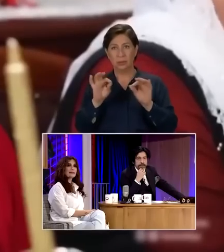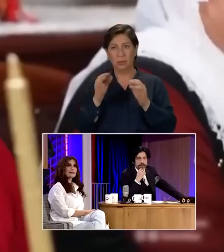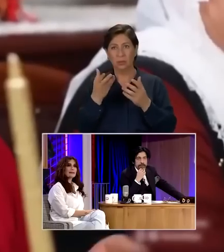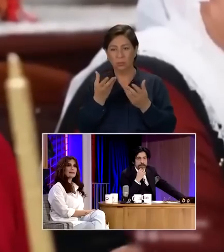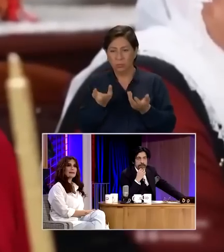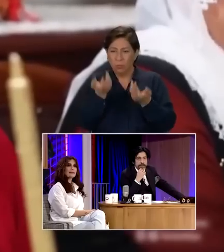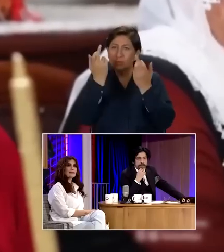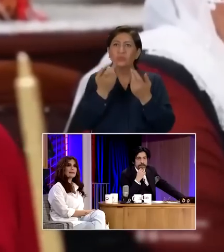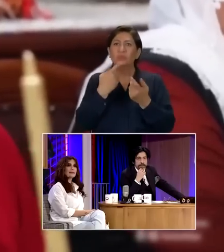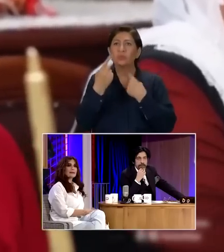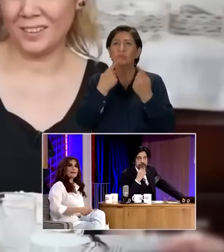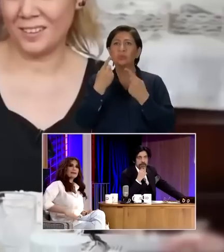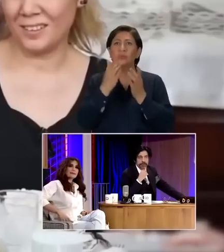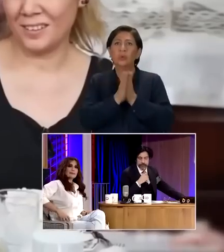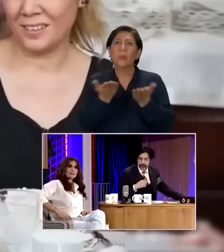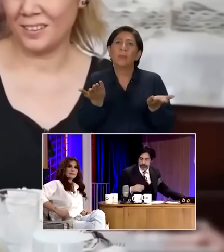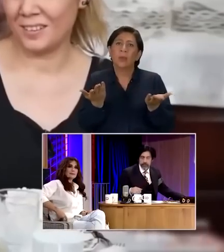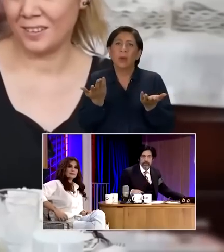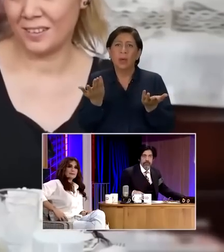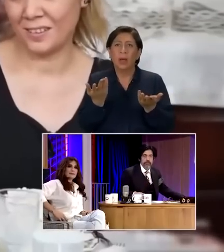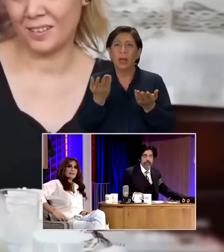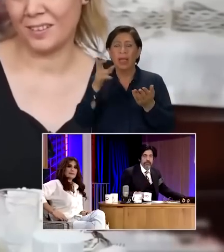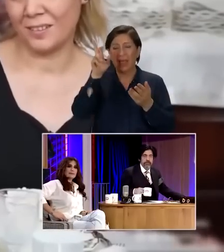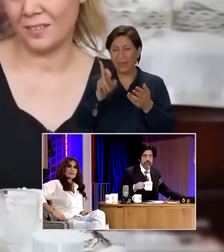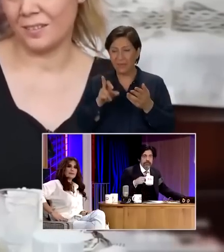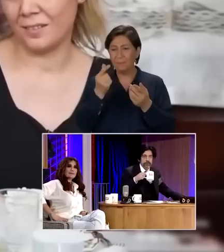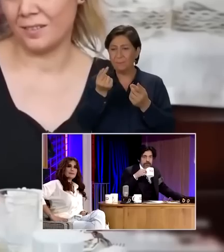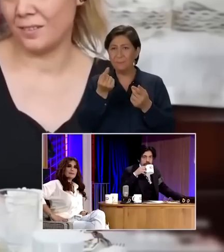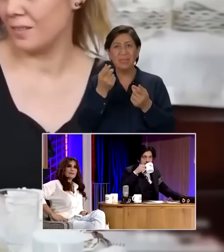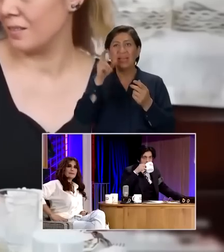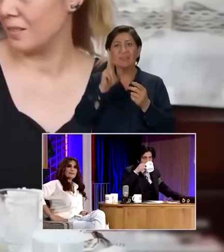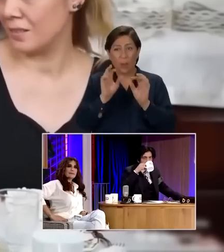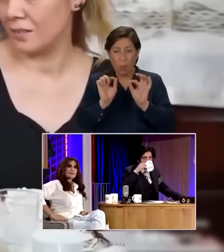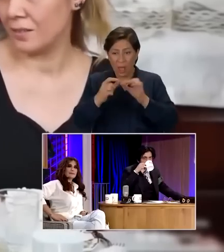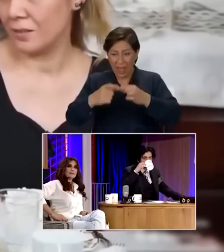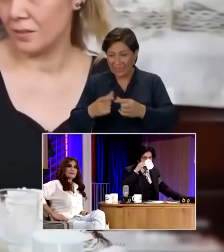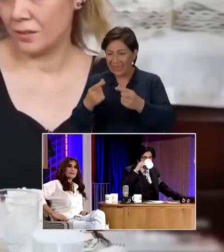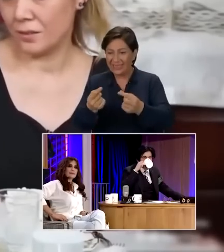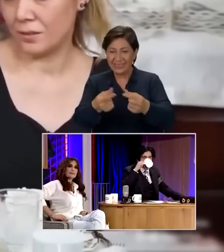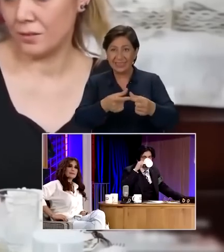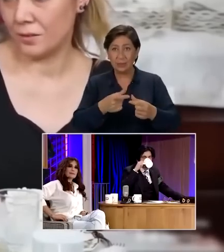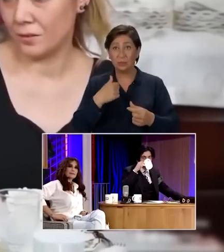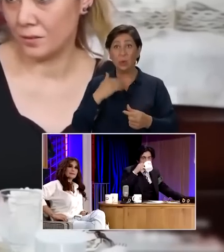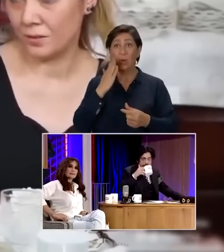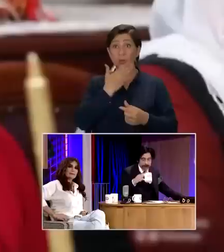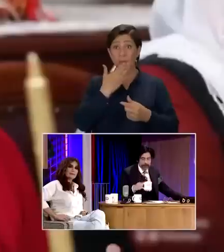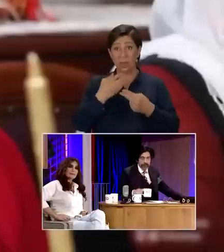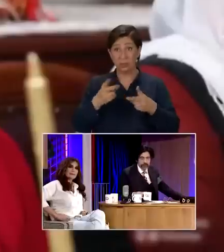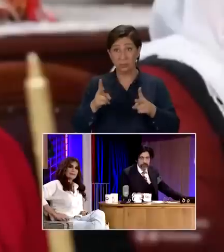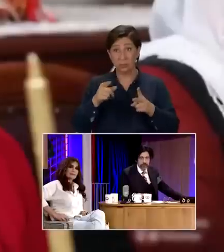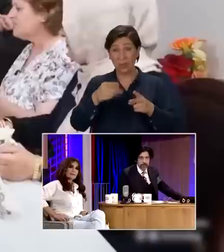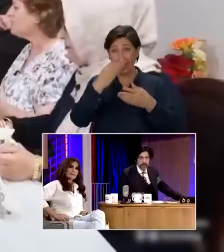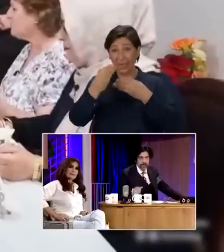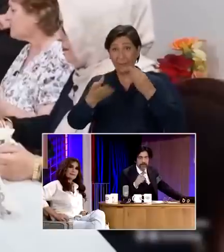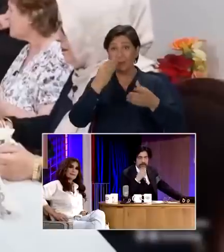az. Ya ne kadar yani altı boş bir yorum oldu bu. Kusura bakmayın Özgür Hanım ama iftariyelik biraz zeydi. İftariyelik öyle olur. Dına